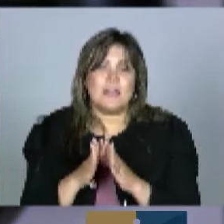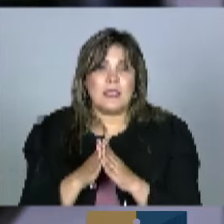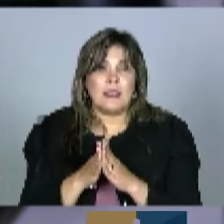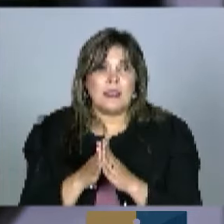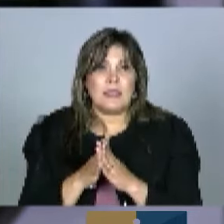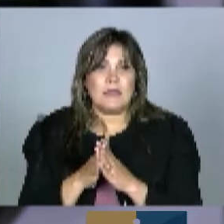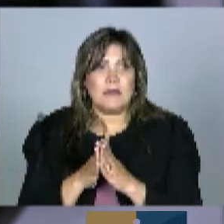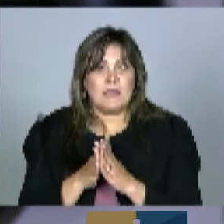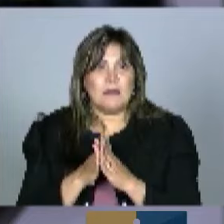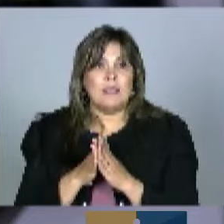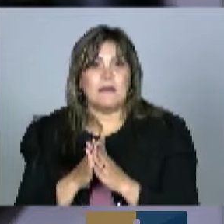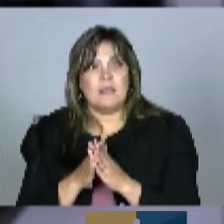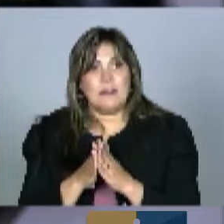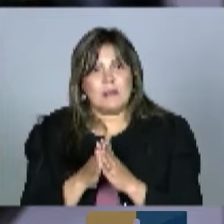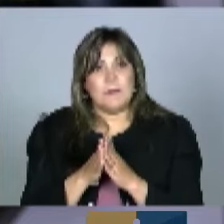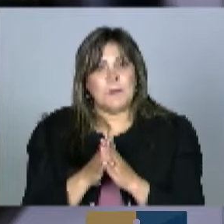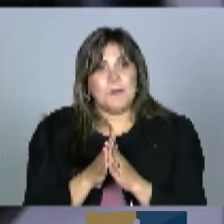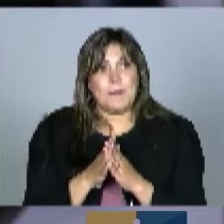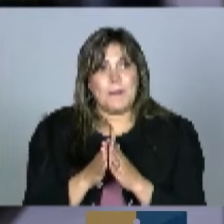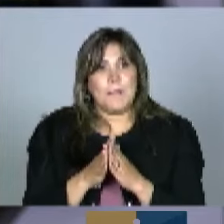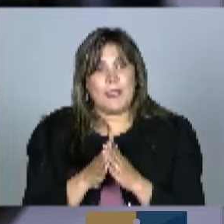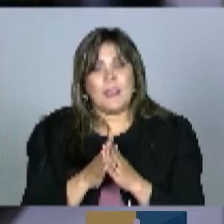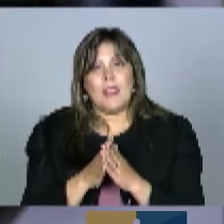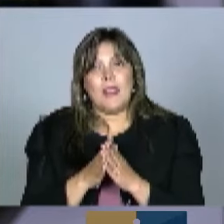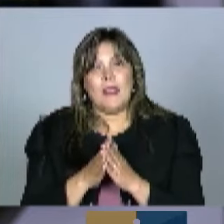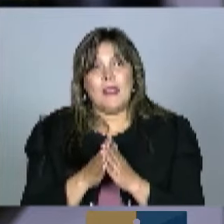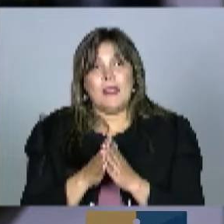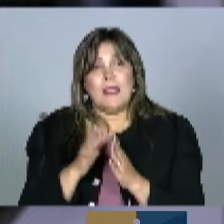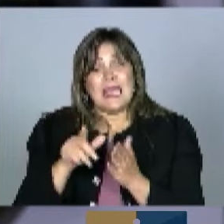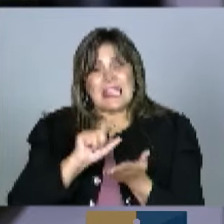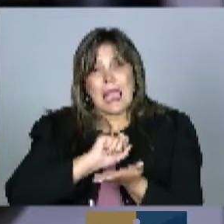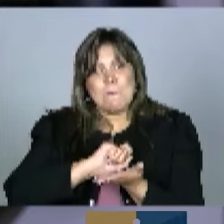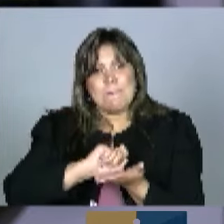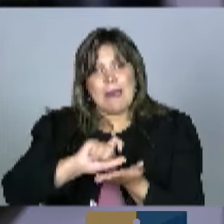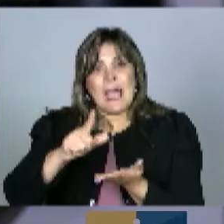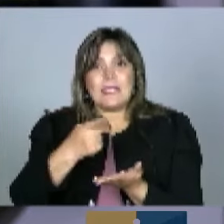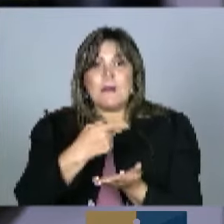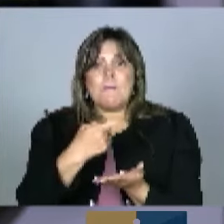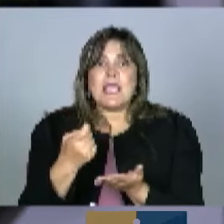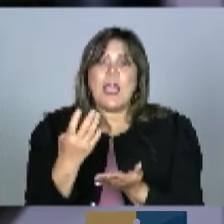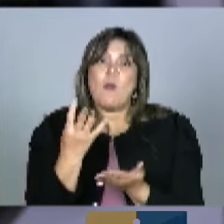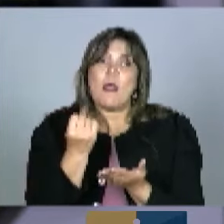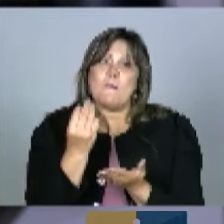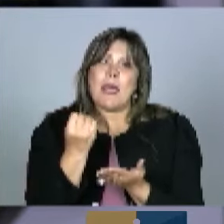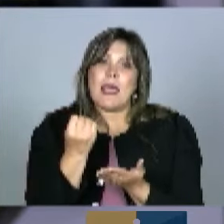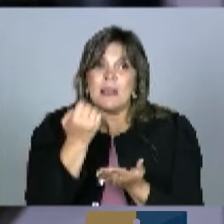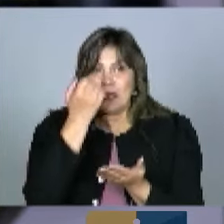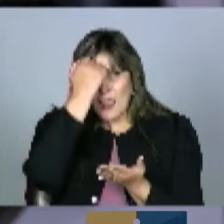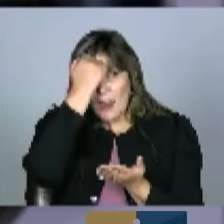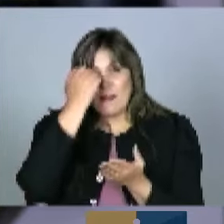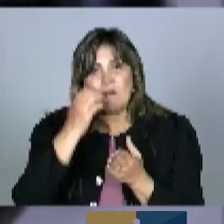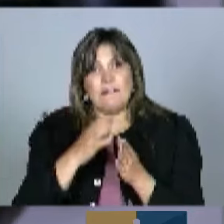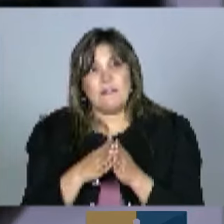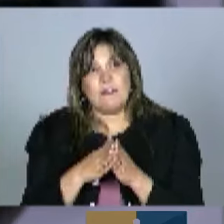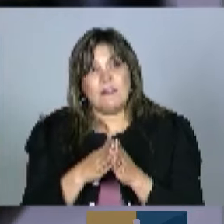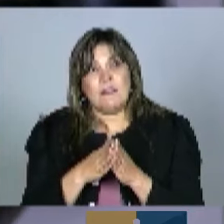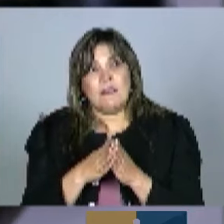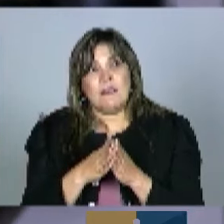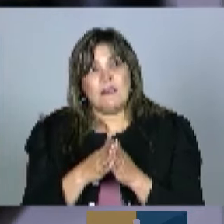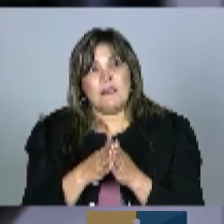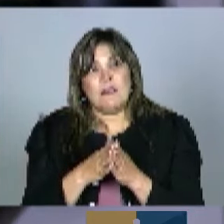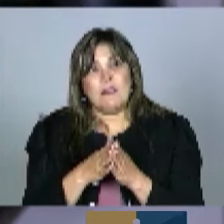استاذ عادل الامر مش واضح يعني انت بعتت الراجل 100 14 ال جنيه سلامهم بتبصم